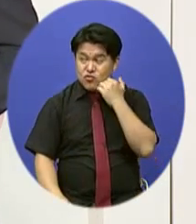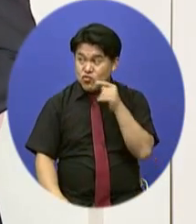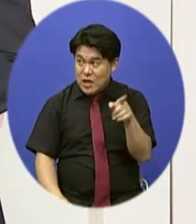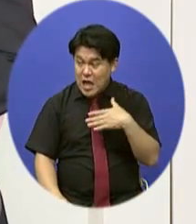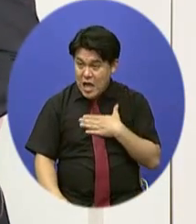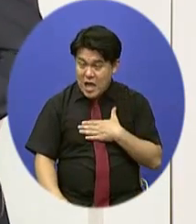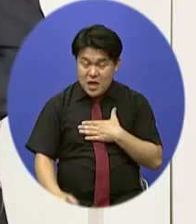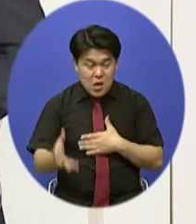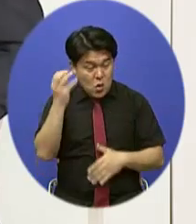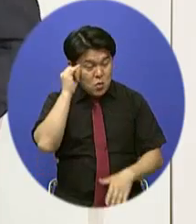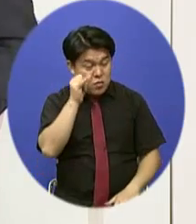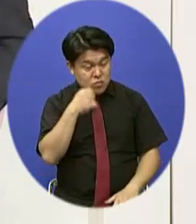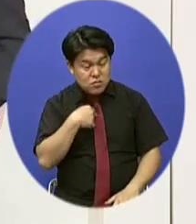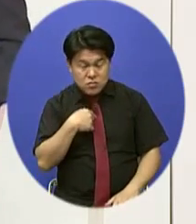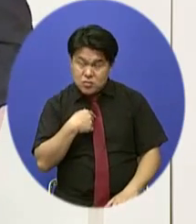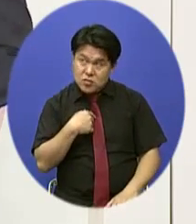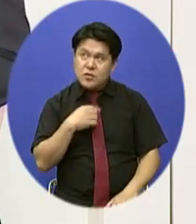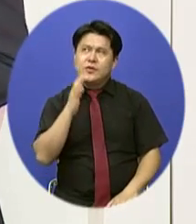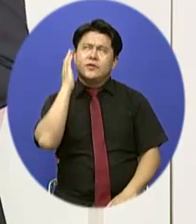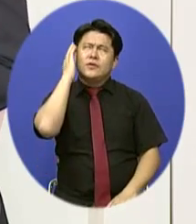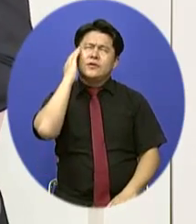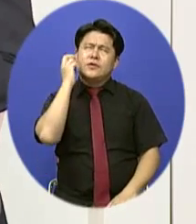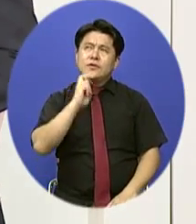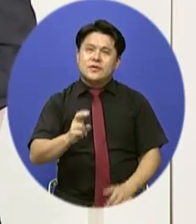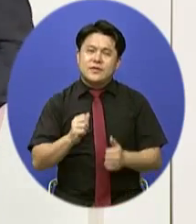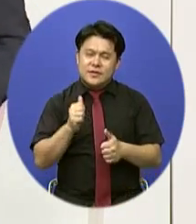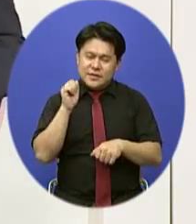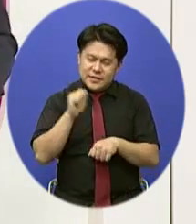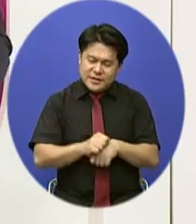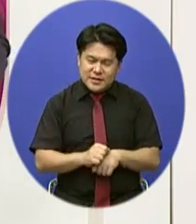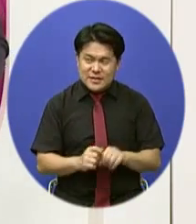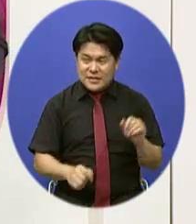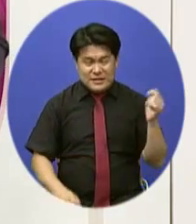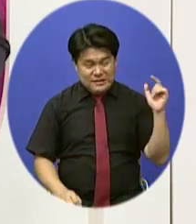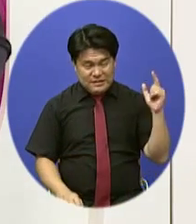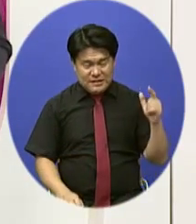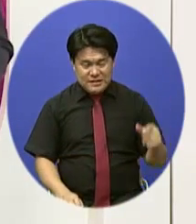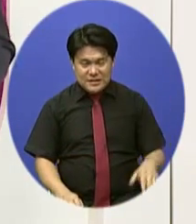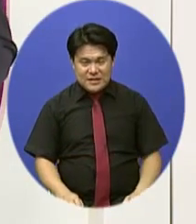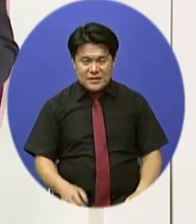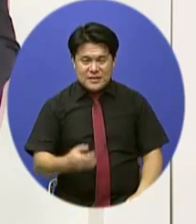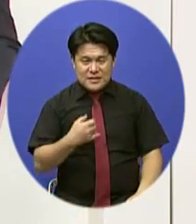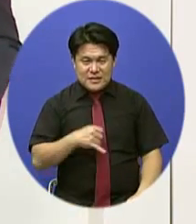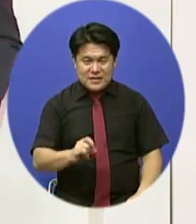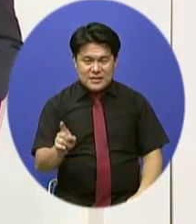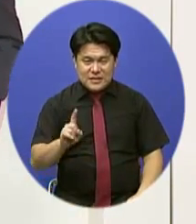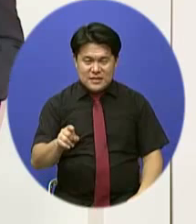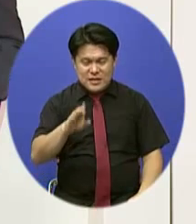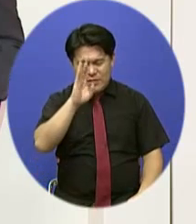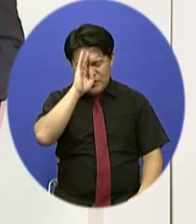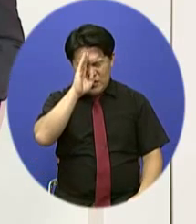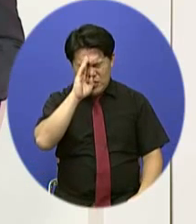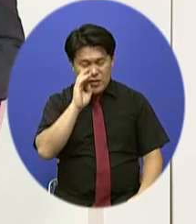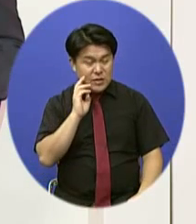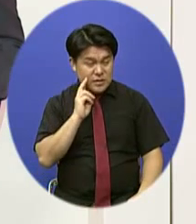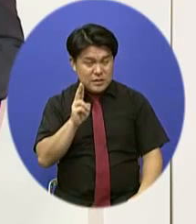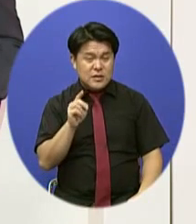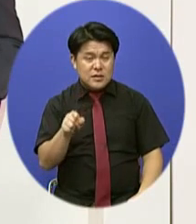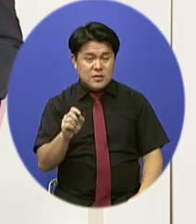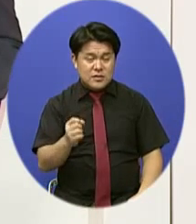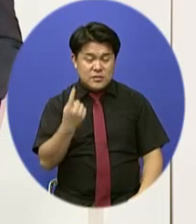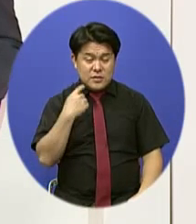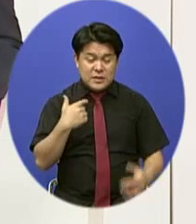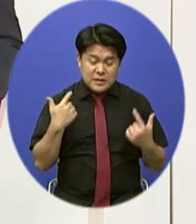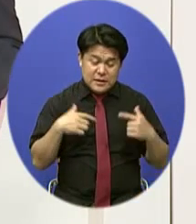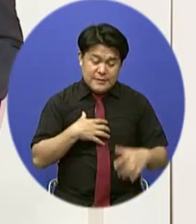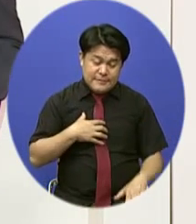아시냐고요? 기억나요. 누군데? 그 노래 잘하시는. 아니고. 그럼요. 딸이 또 불치병에 걸려서 늘 딸 때문에